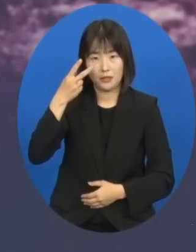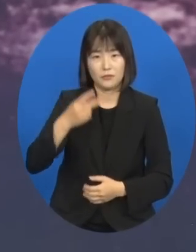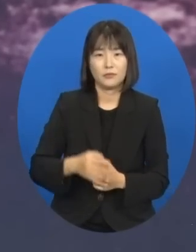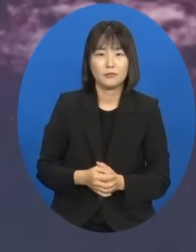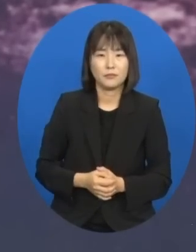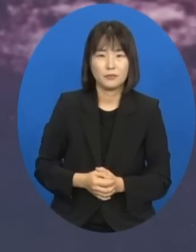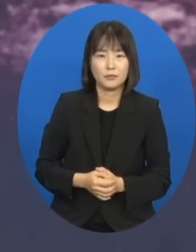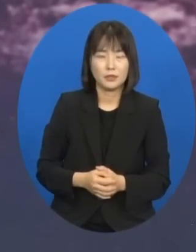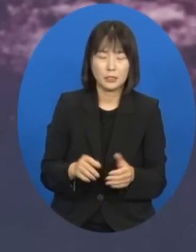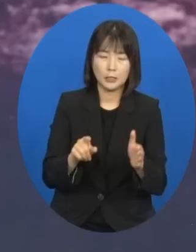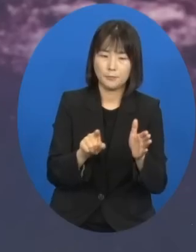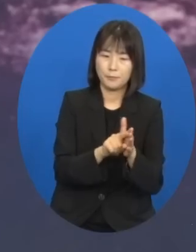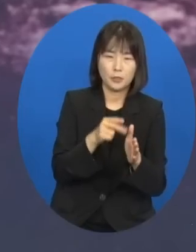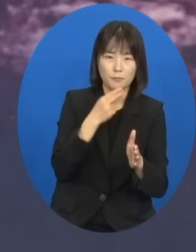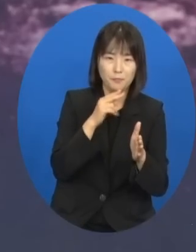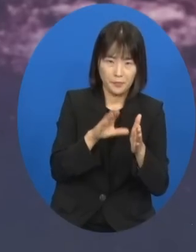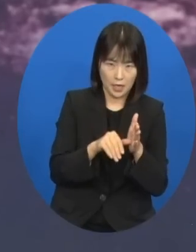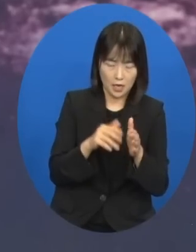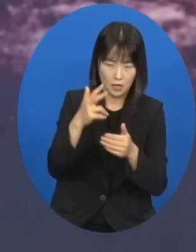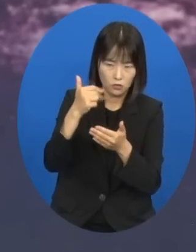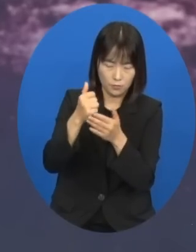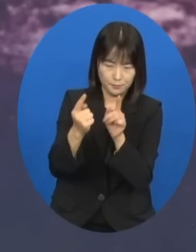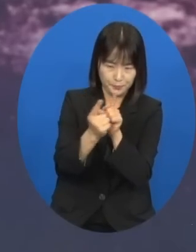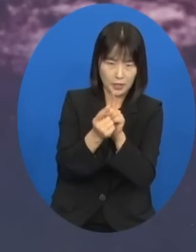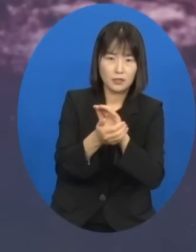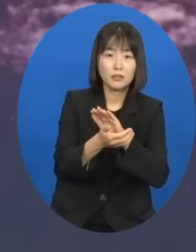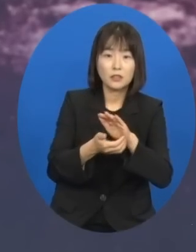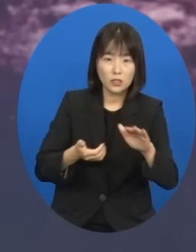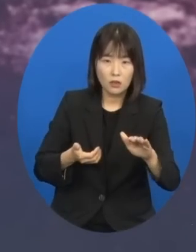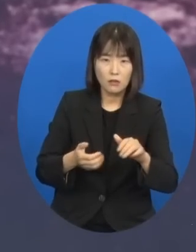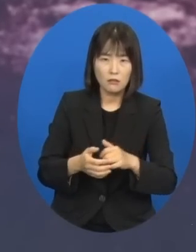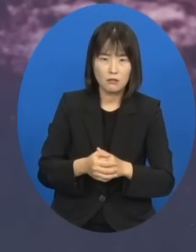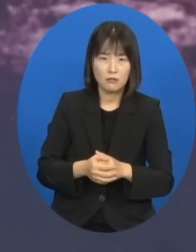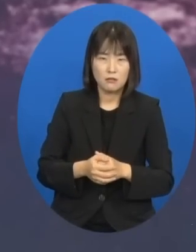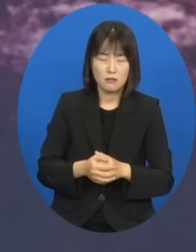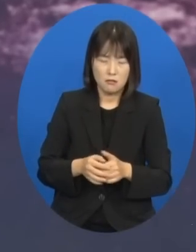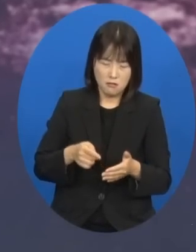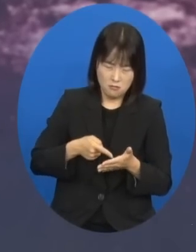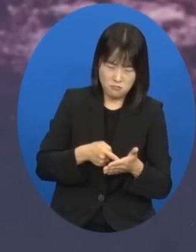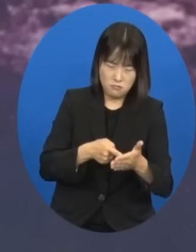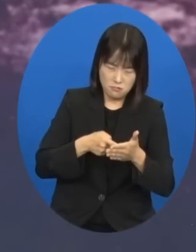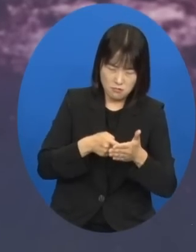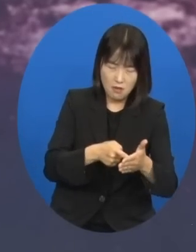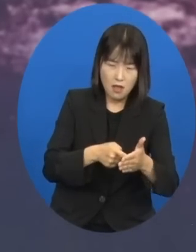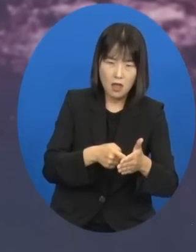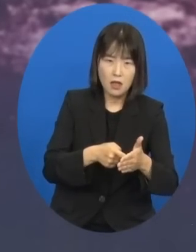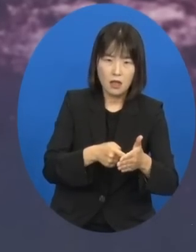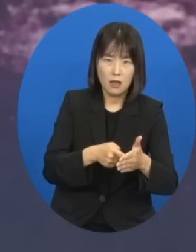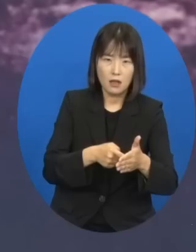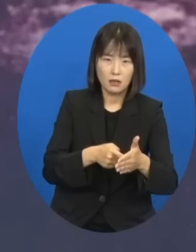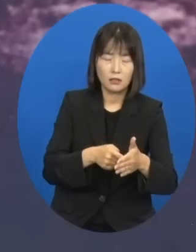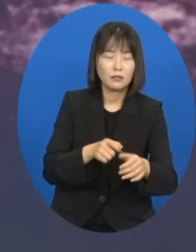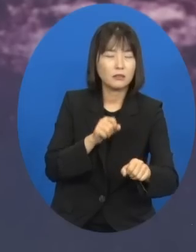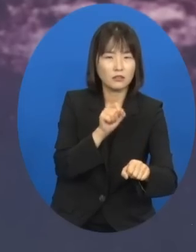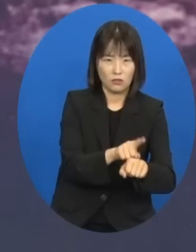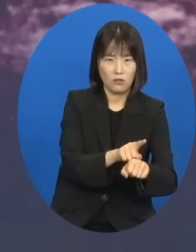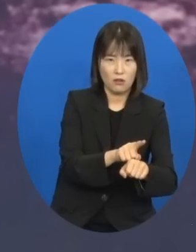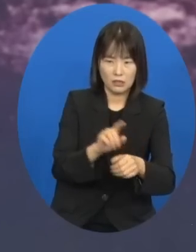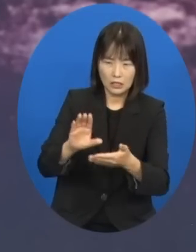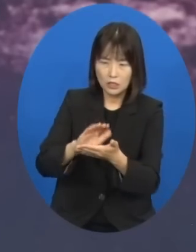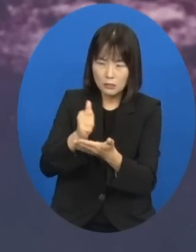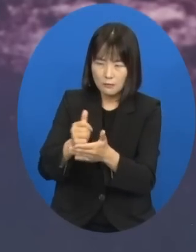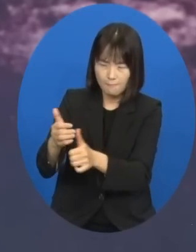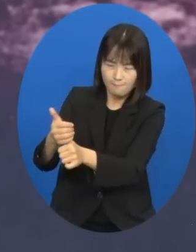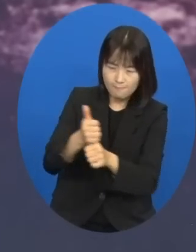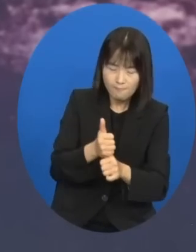안 믿으셨을 때 하나님을 주님을 만나기 전에 그냥 막 밀고 나가고 불도저 같이 막 그런 이런 스타일이잖아요. 그래서 막 그리스도인들 잡아다가 막